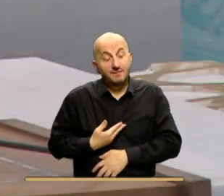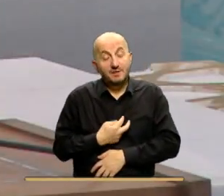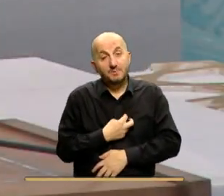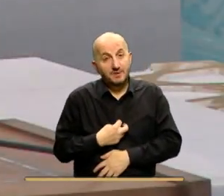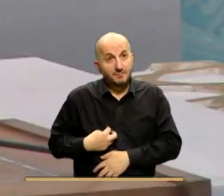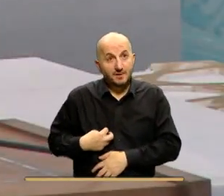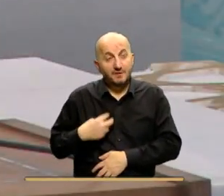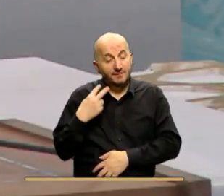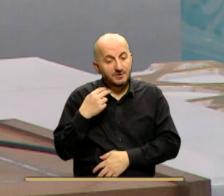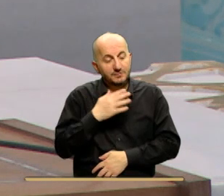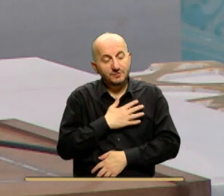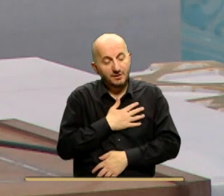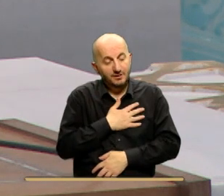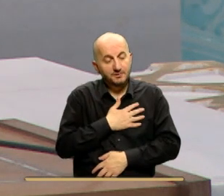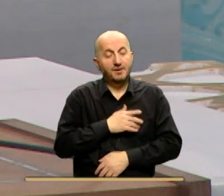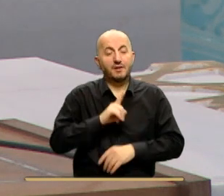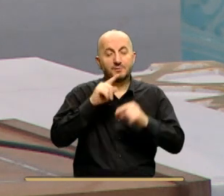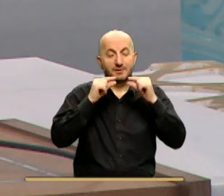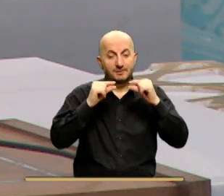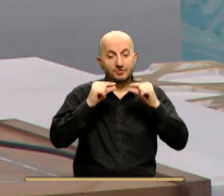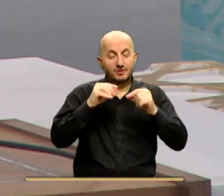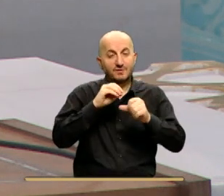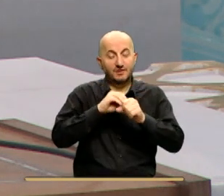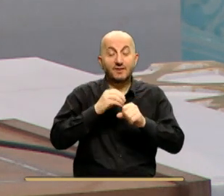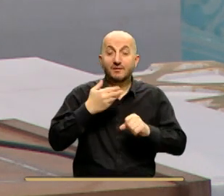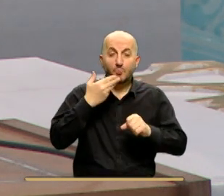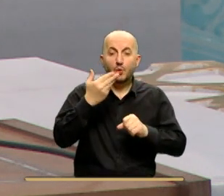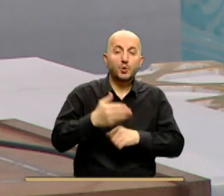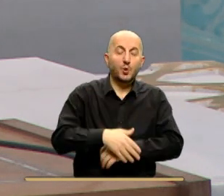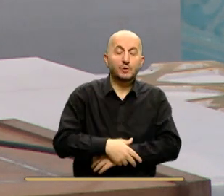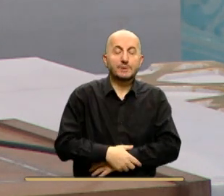ve sellem bir hadis-i şeriflerinde buyuruyor ki